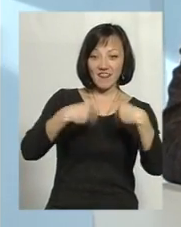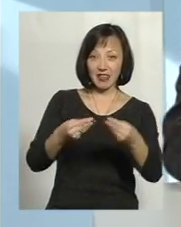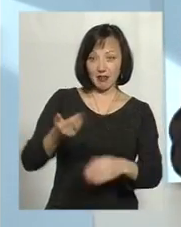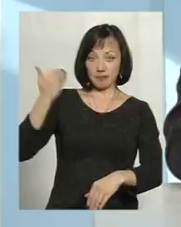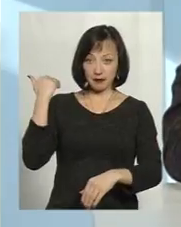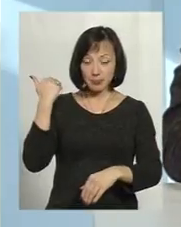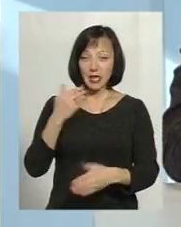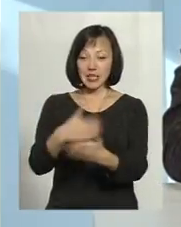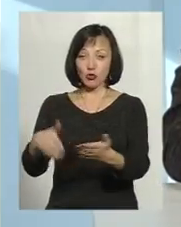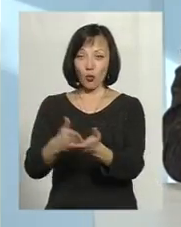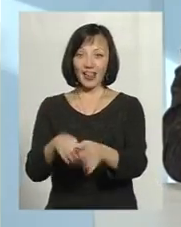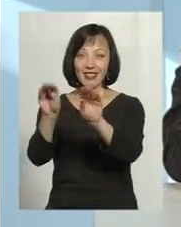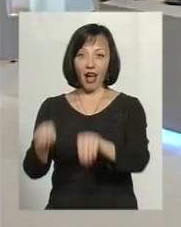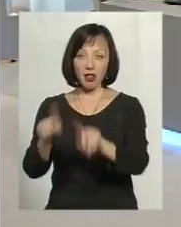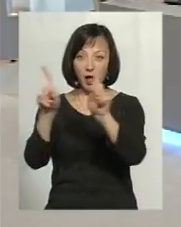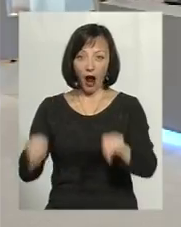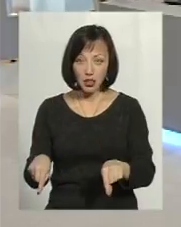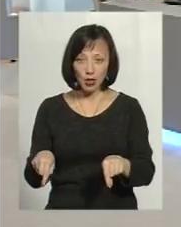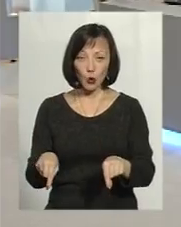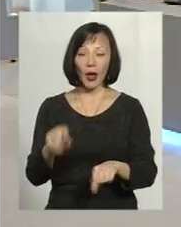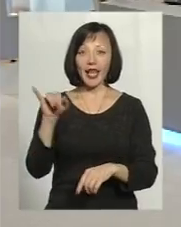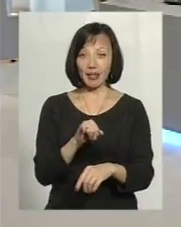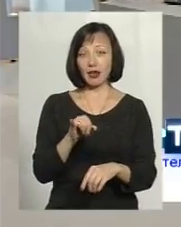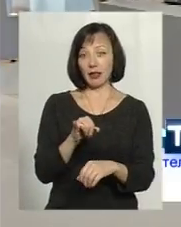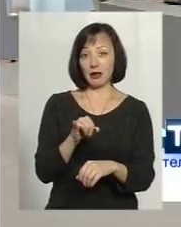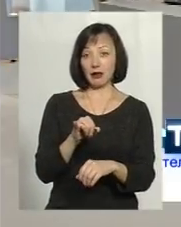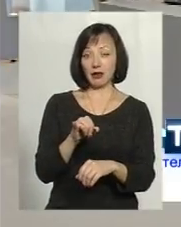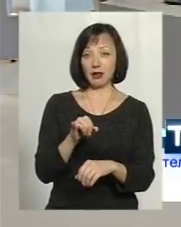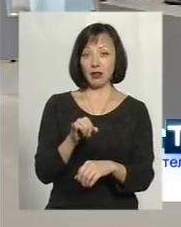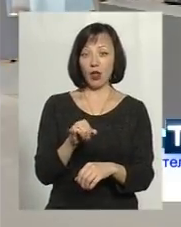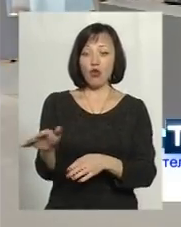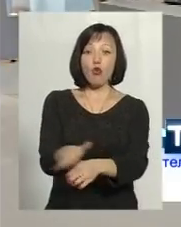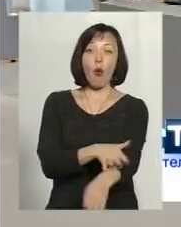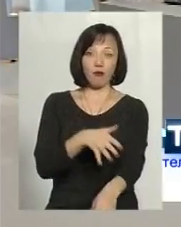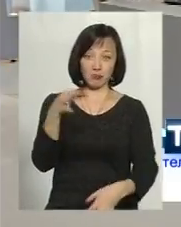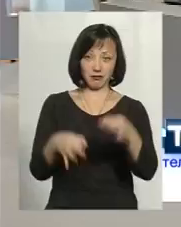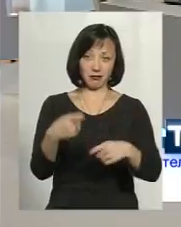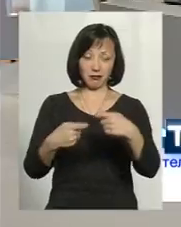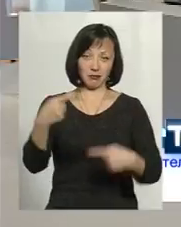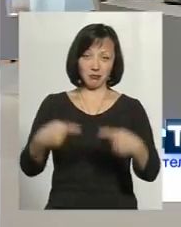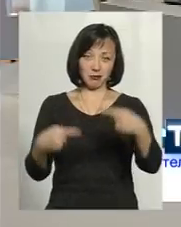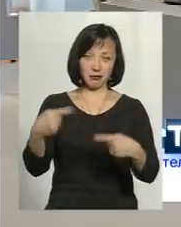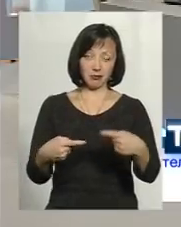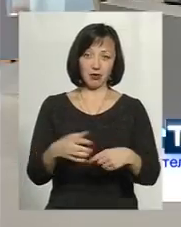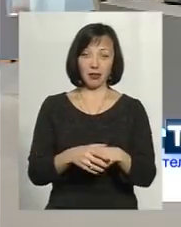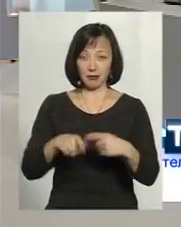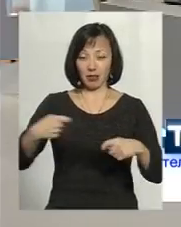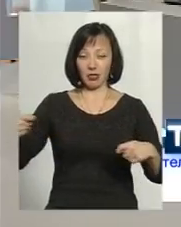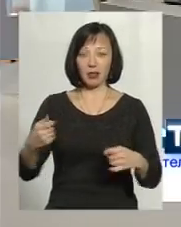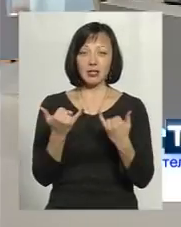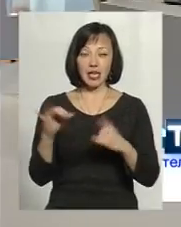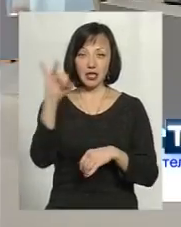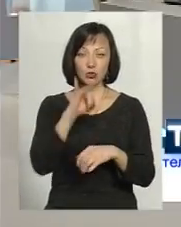нас, скасовувати декларацію, йти в довготривалу судову тяганину. Ми маємо історію зараз от